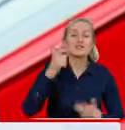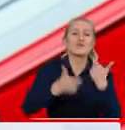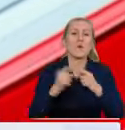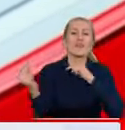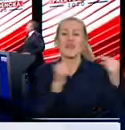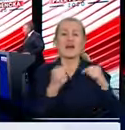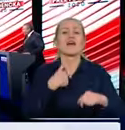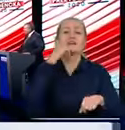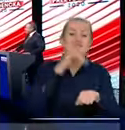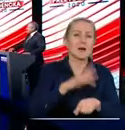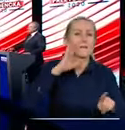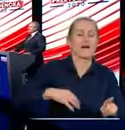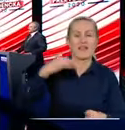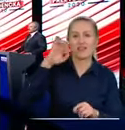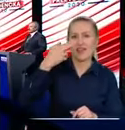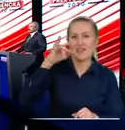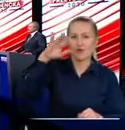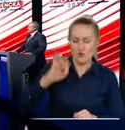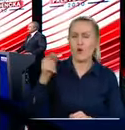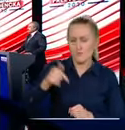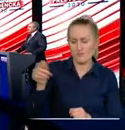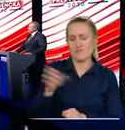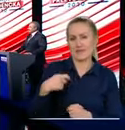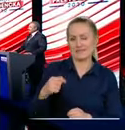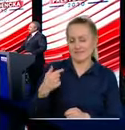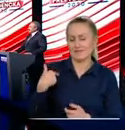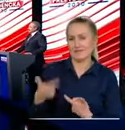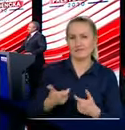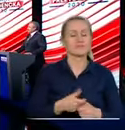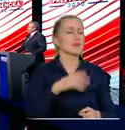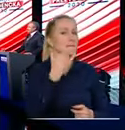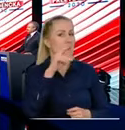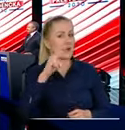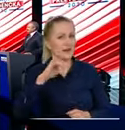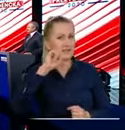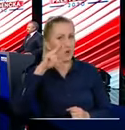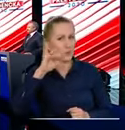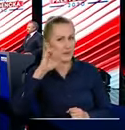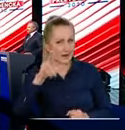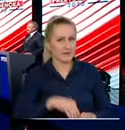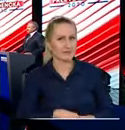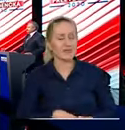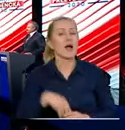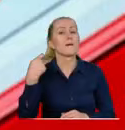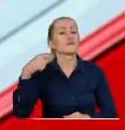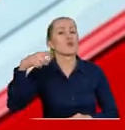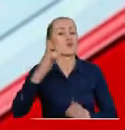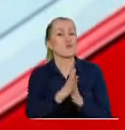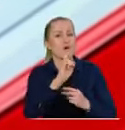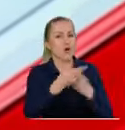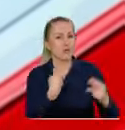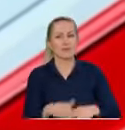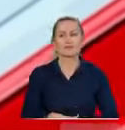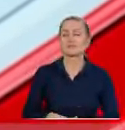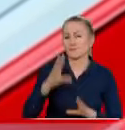Popieram pana Tanajnę, prezydentem powinien być... Bardzo dziękuję. To była odpowiedź Marka Jakubiaka, a teraz o odpowiedź prosimy prezydenta Andrzeja Dudę.